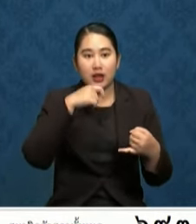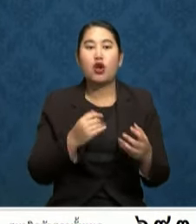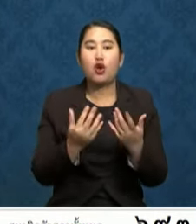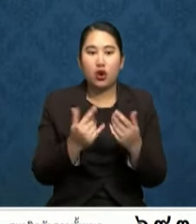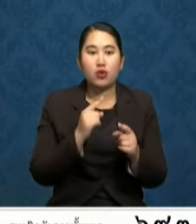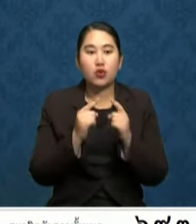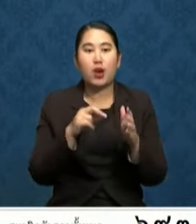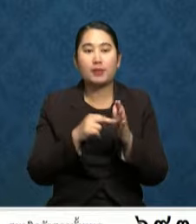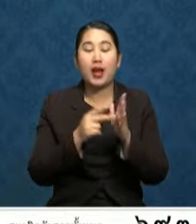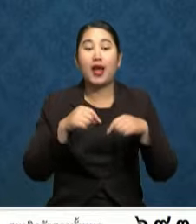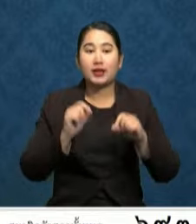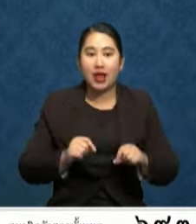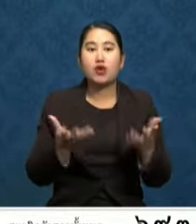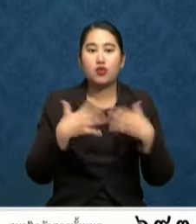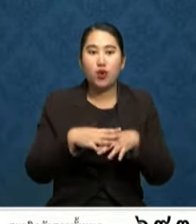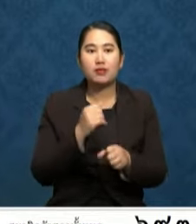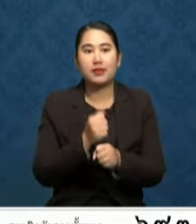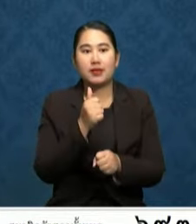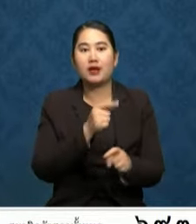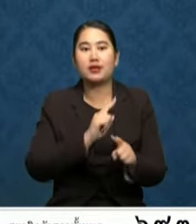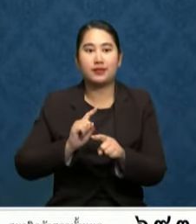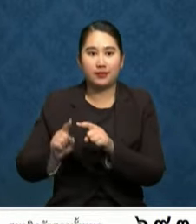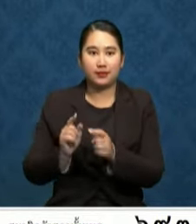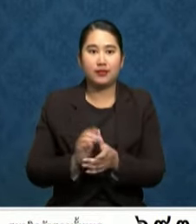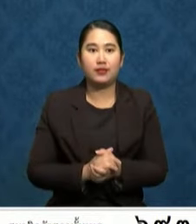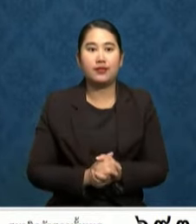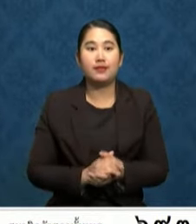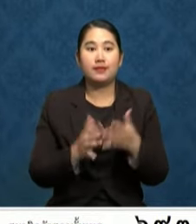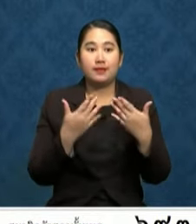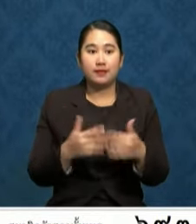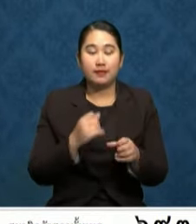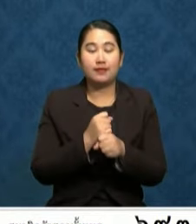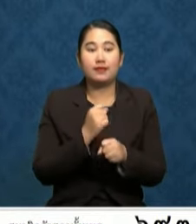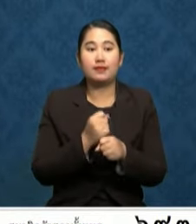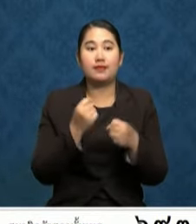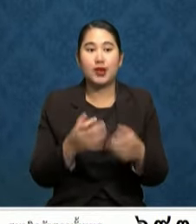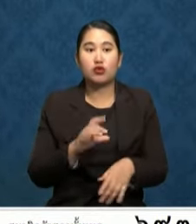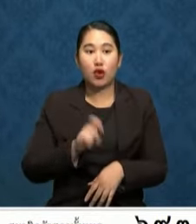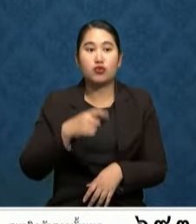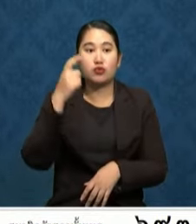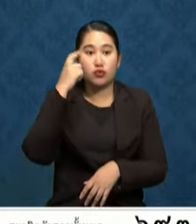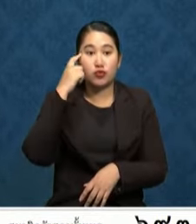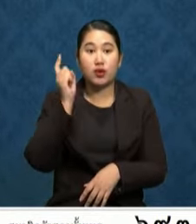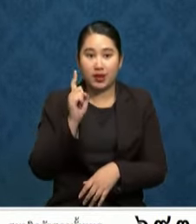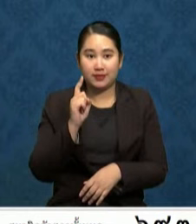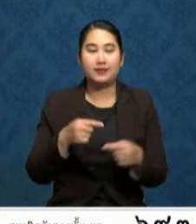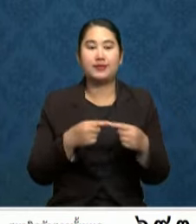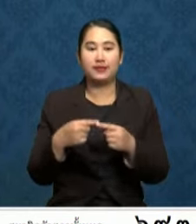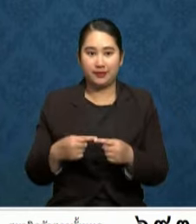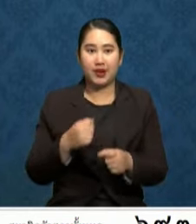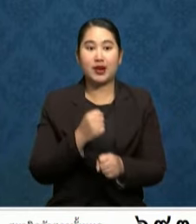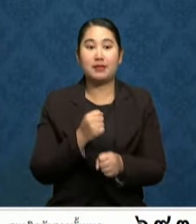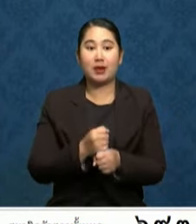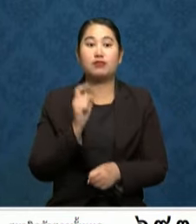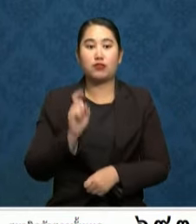การเขียนว่าอนุญาตให้ใช้สายร่วมกันนะครับเหล่านี้เป็นต้นนี้เมื่อทำตัวนี้ท่านจะต้องรู้เลยฮะตัวที่ตามมาแล้วไม่ทำ